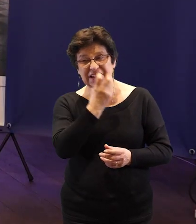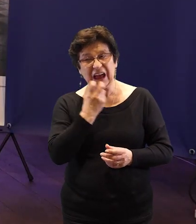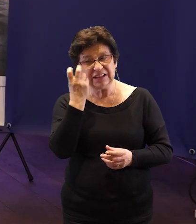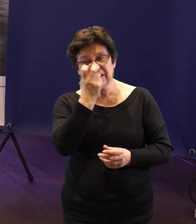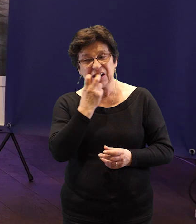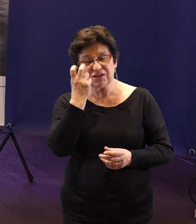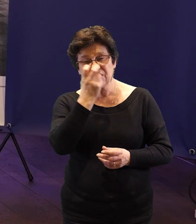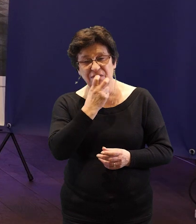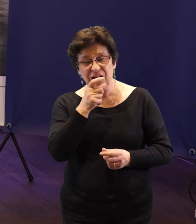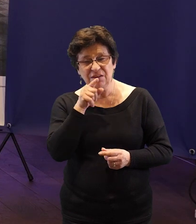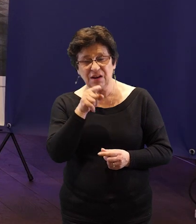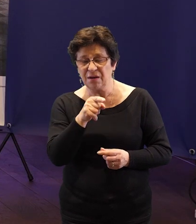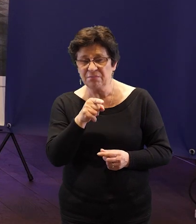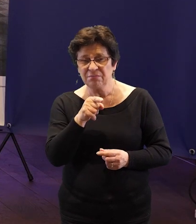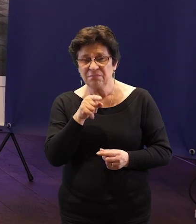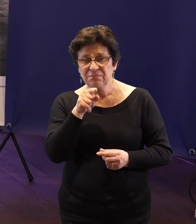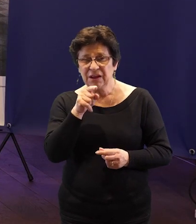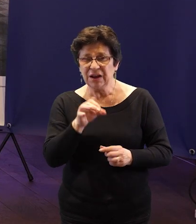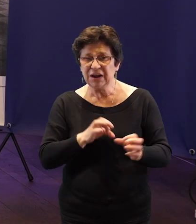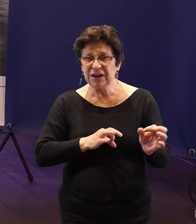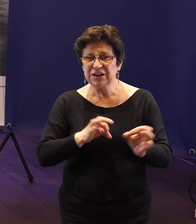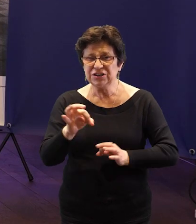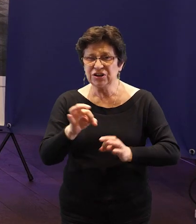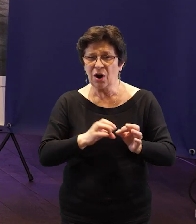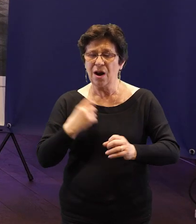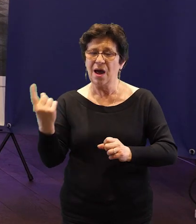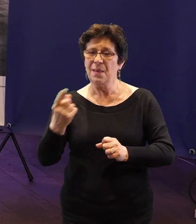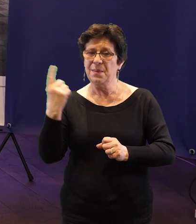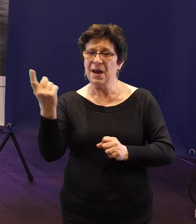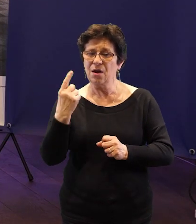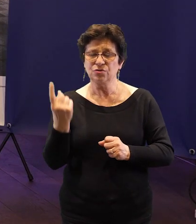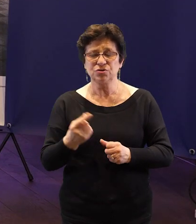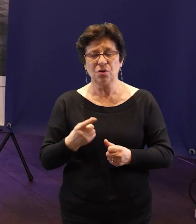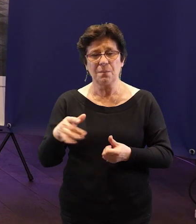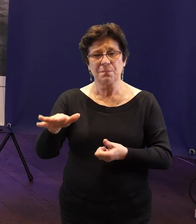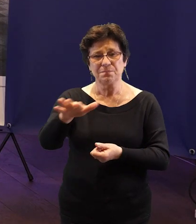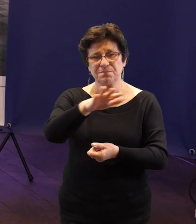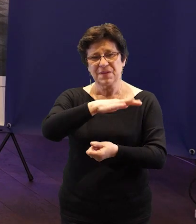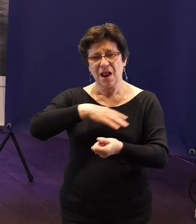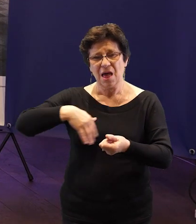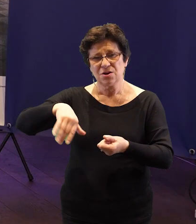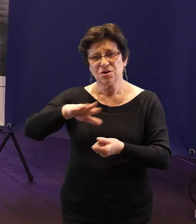Praktycznie mało było gazet, w których jakiegoś artykułu nie było na ten temat.